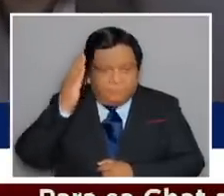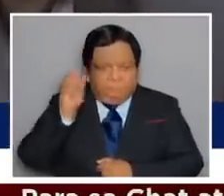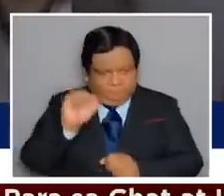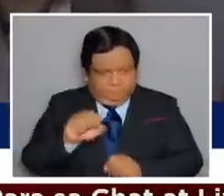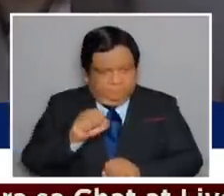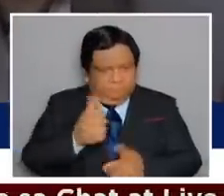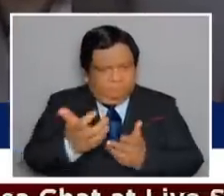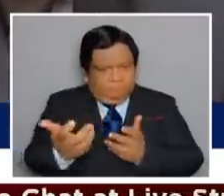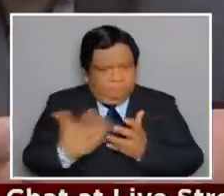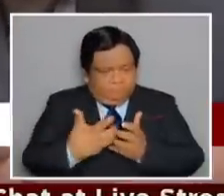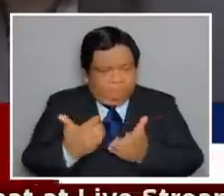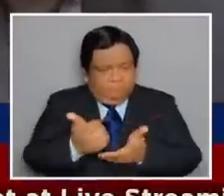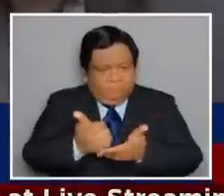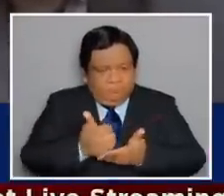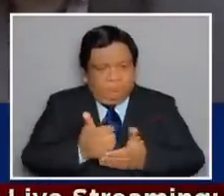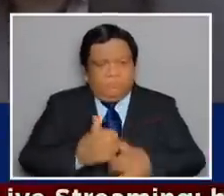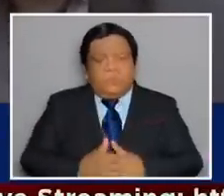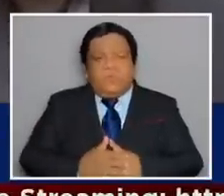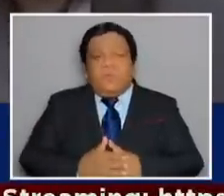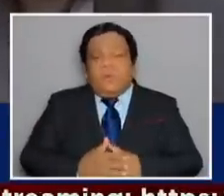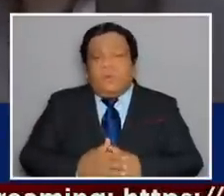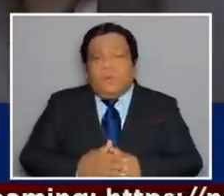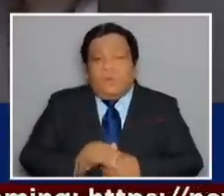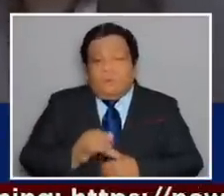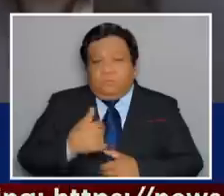naman namin na may bigay is we will